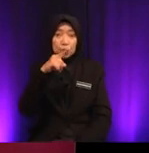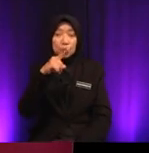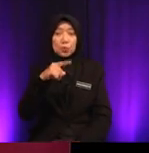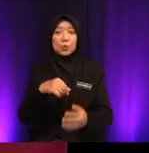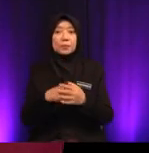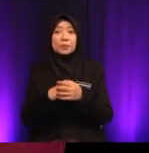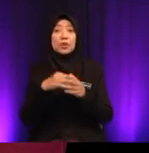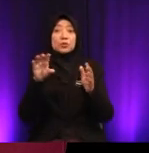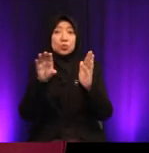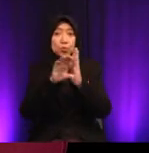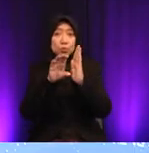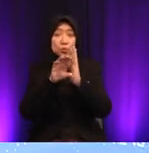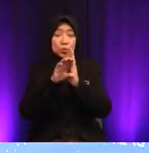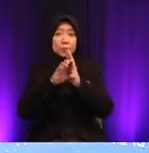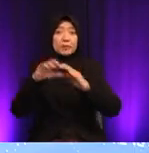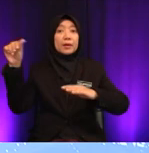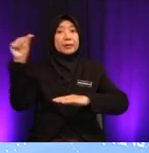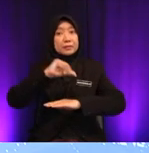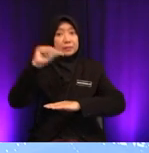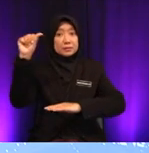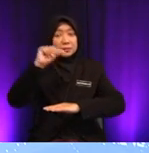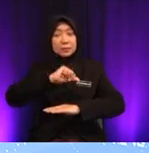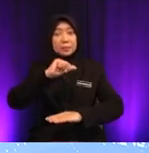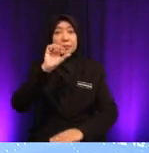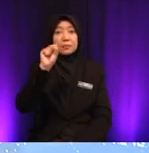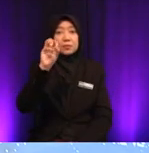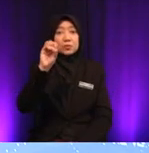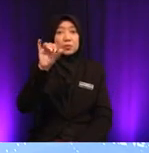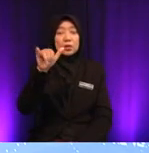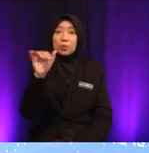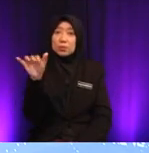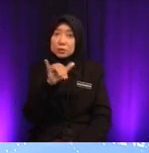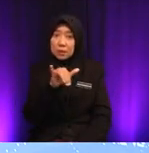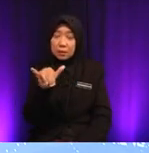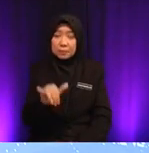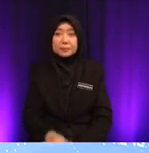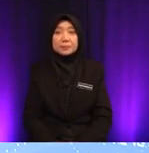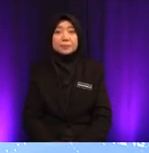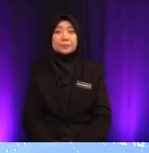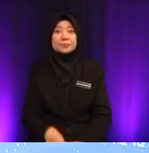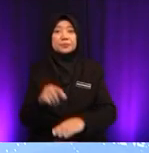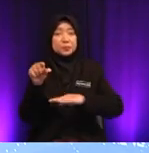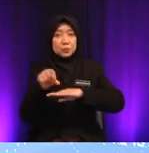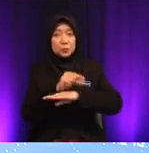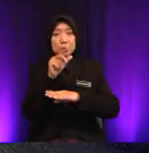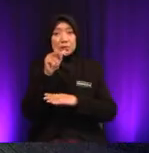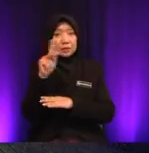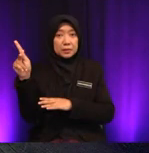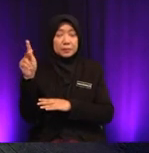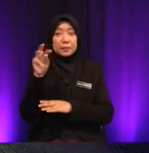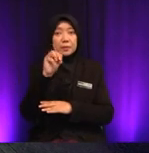soya bersamanya dia menggunakan bantuan mikro organisme itulah dia